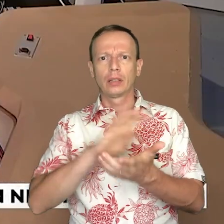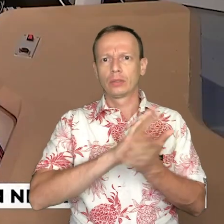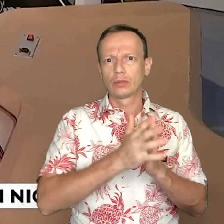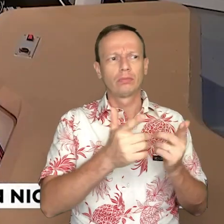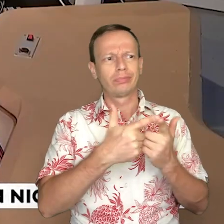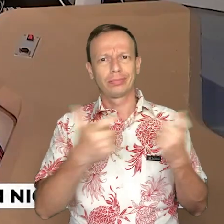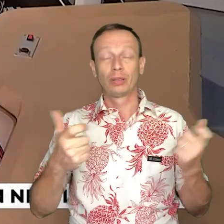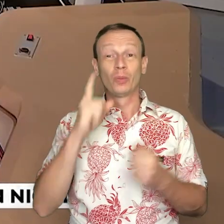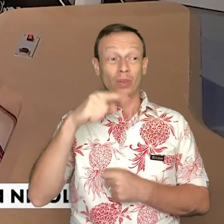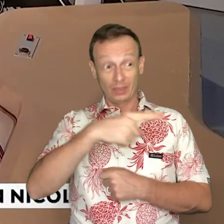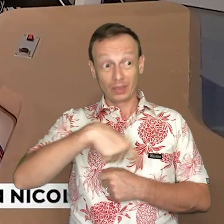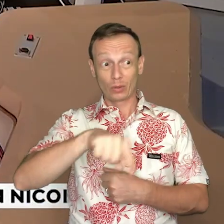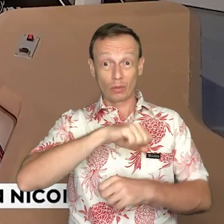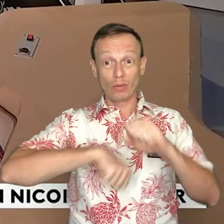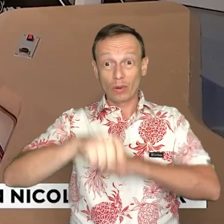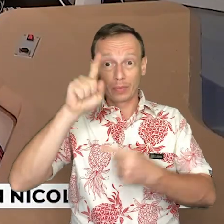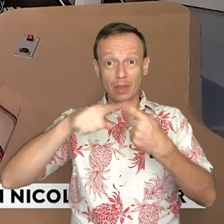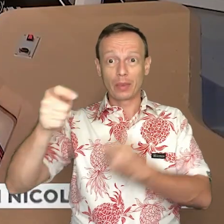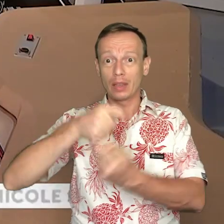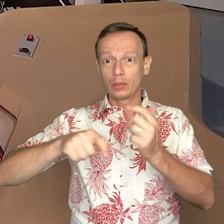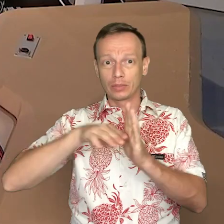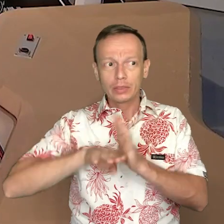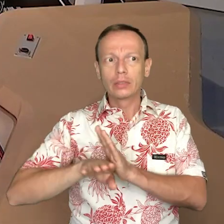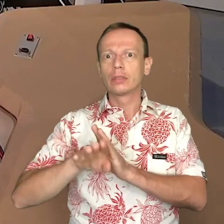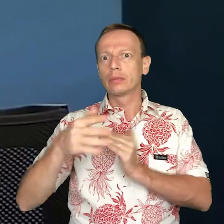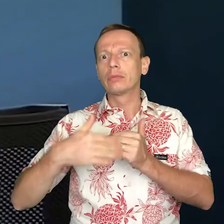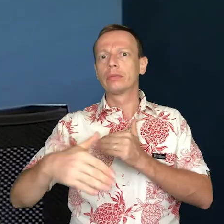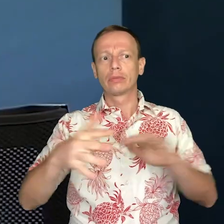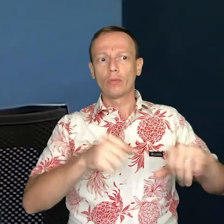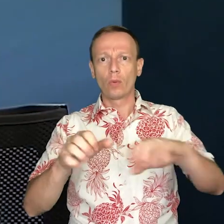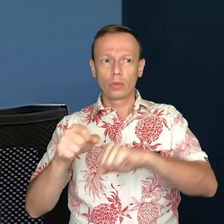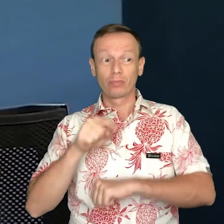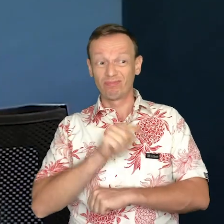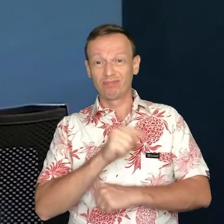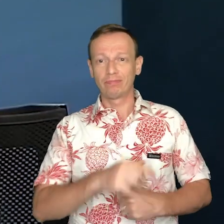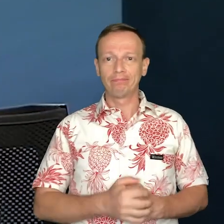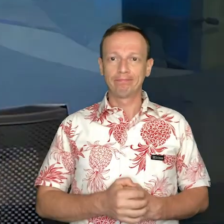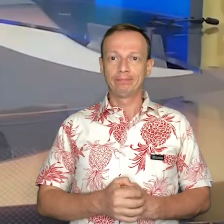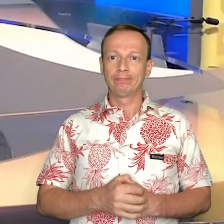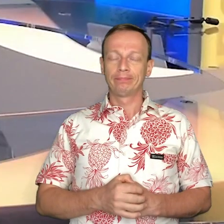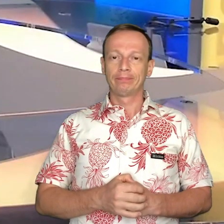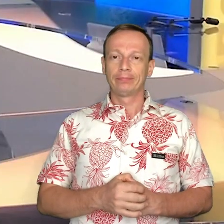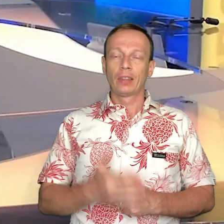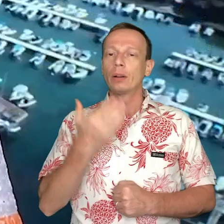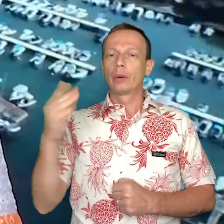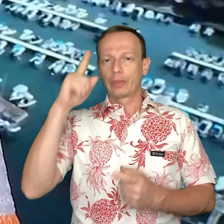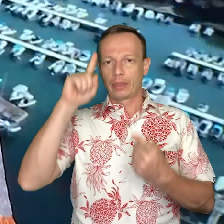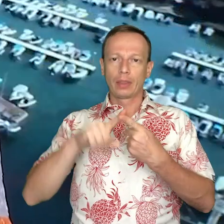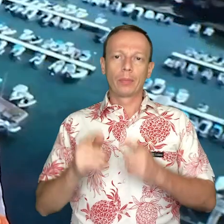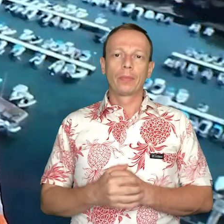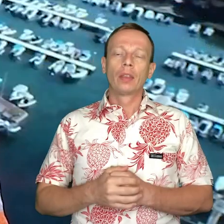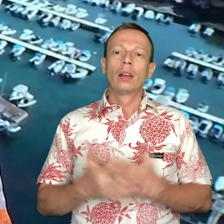l'initiative associative, parce que demain, c'est eux qui créeront l'activité et c'est eux qui créeront les emplois. Un tout